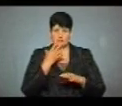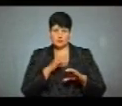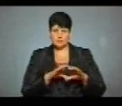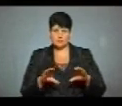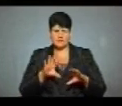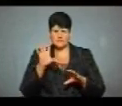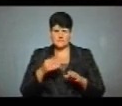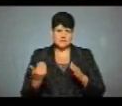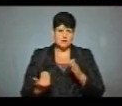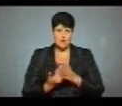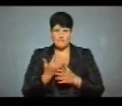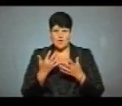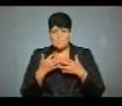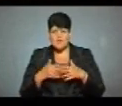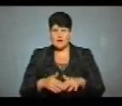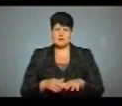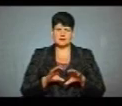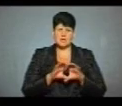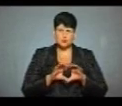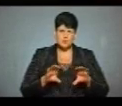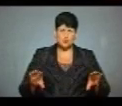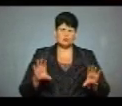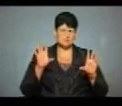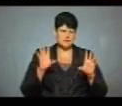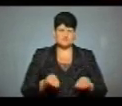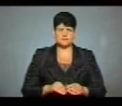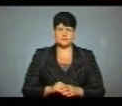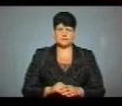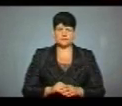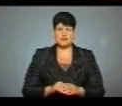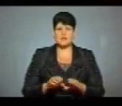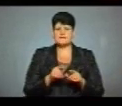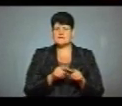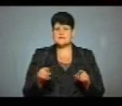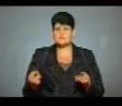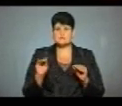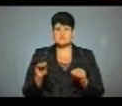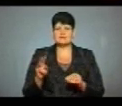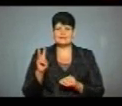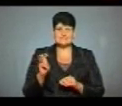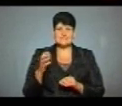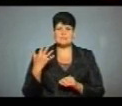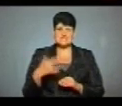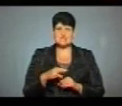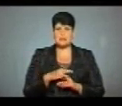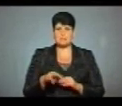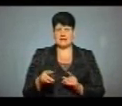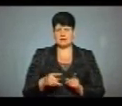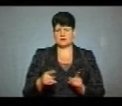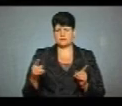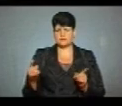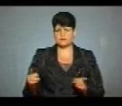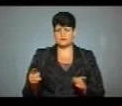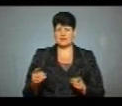нове все обладнання і труби і тому подібне. На відрізку кладеться 350 метрів.